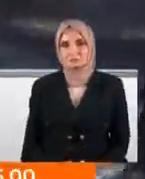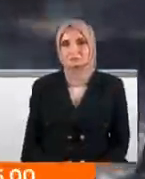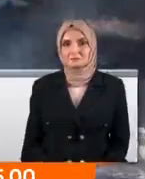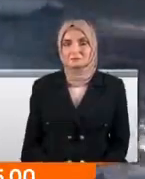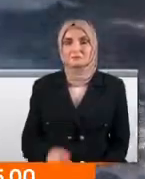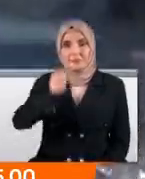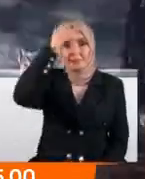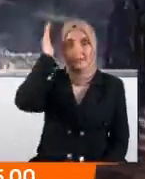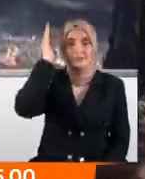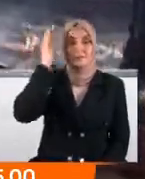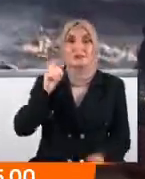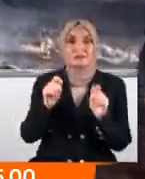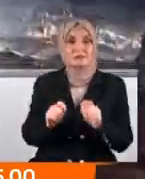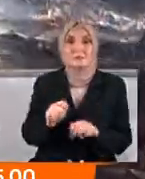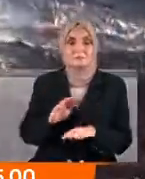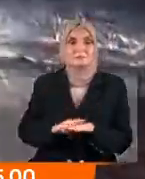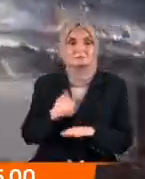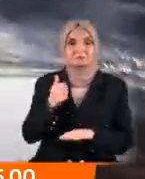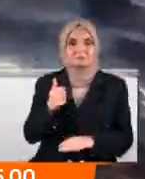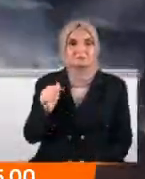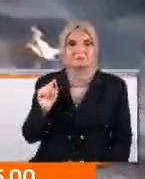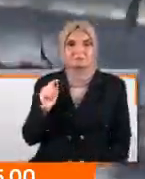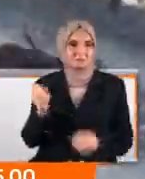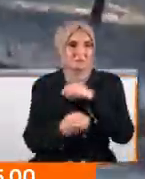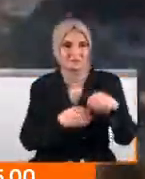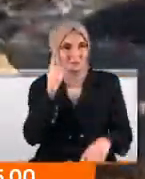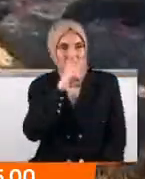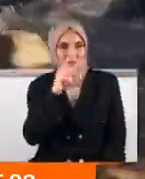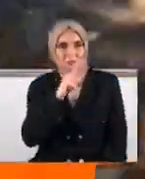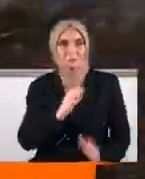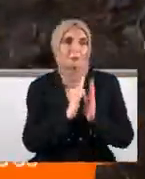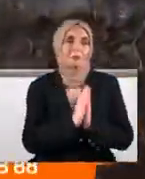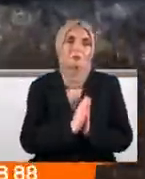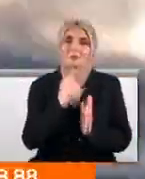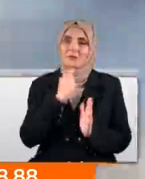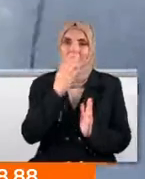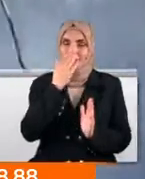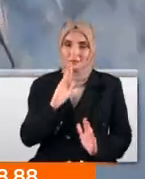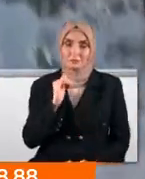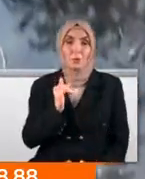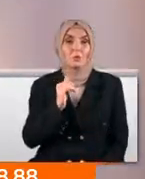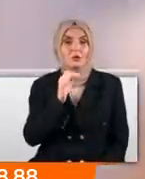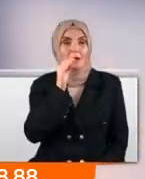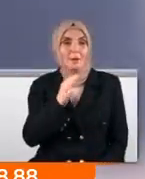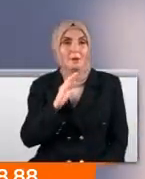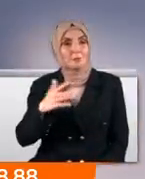İtfaiyenin yapabildiği yaşanan kaos sebebiyle özür dilemekten ibaret. Üstelik kötü haberler bununla da sınırlı